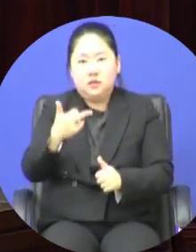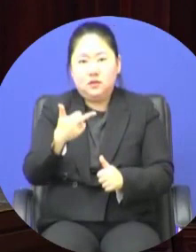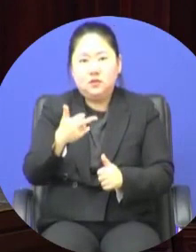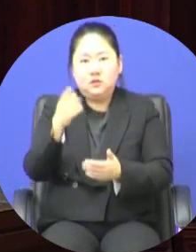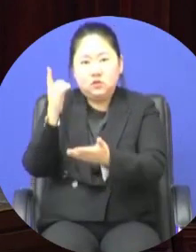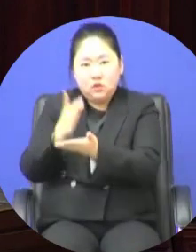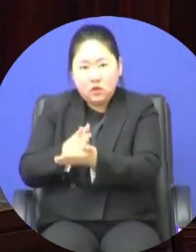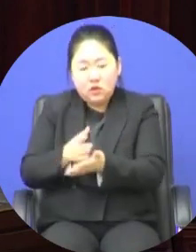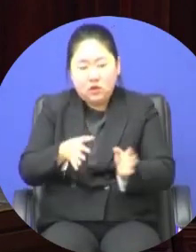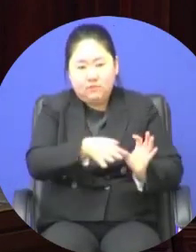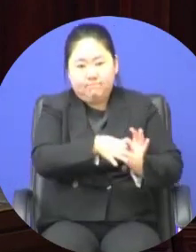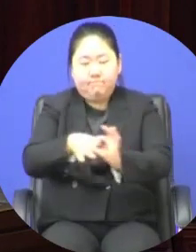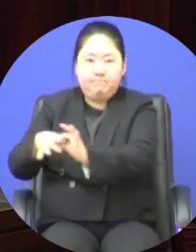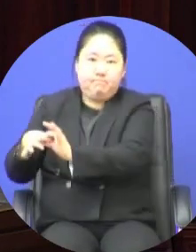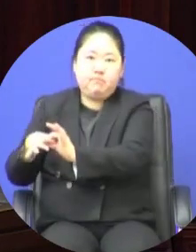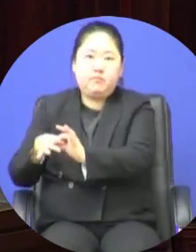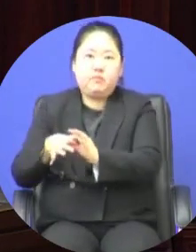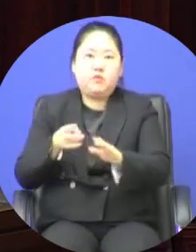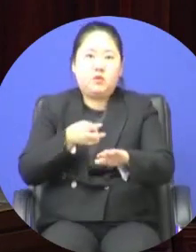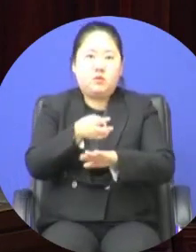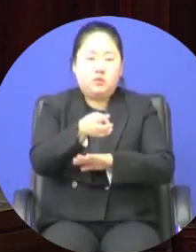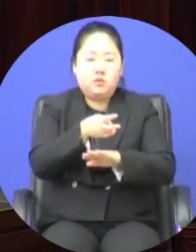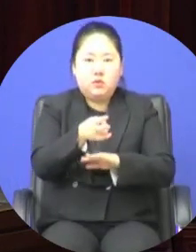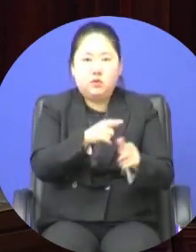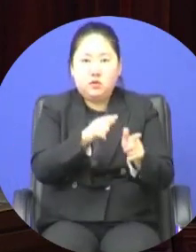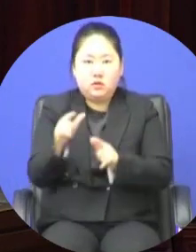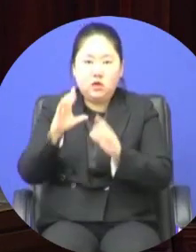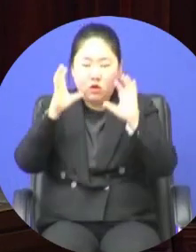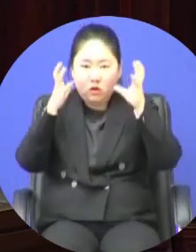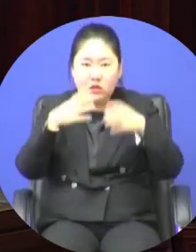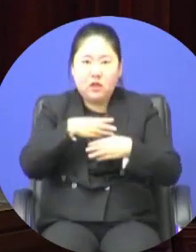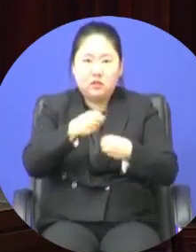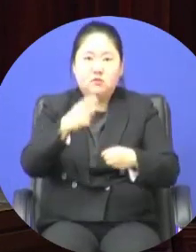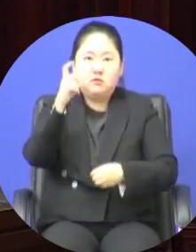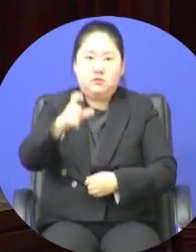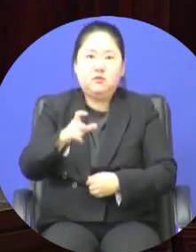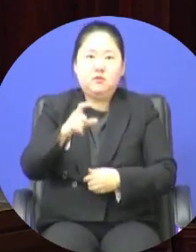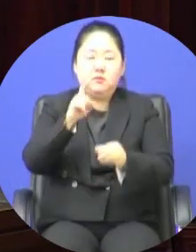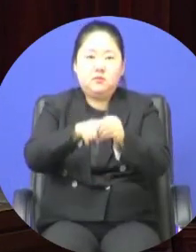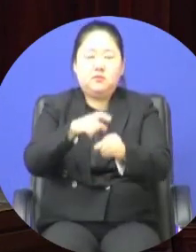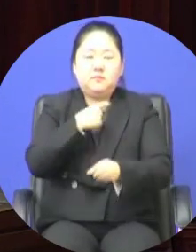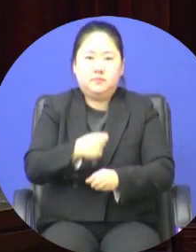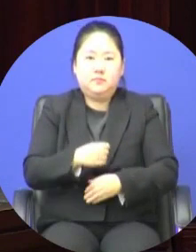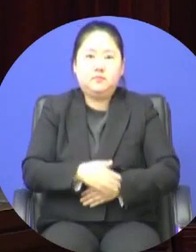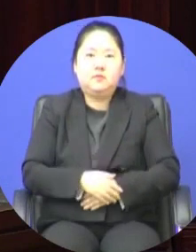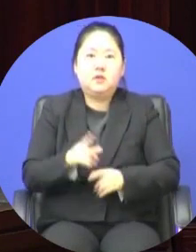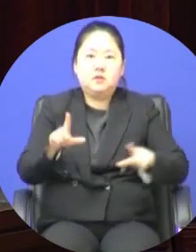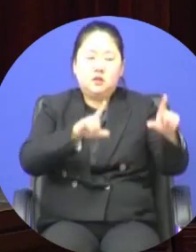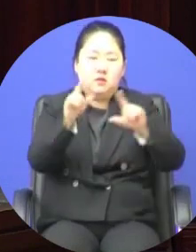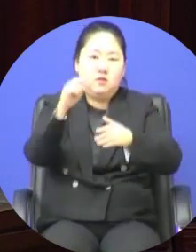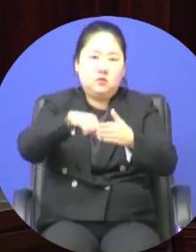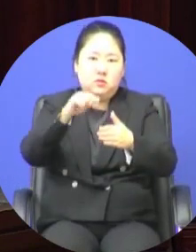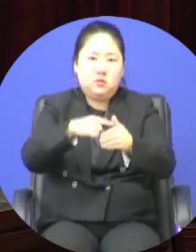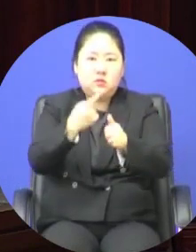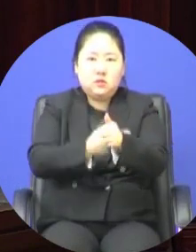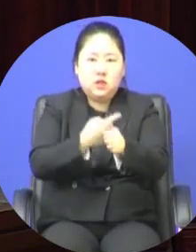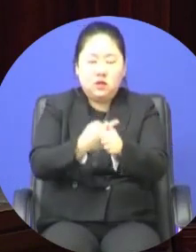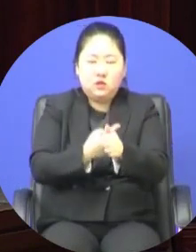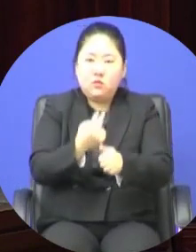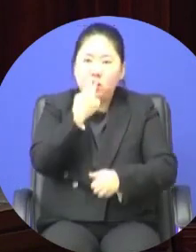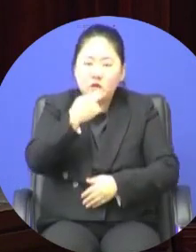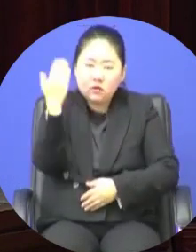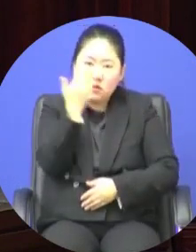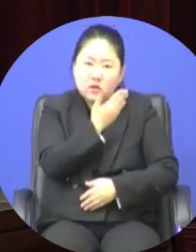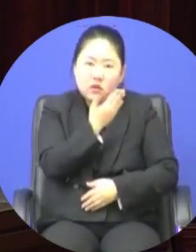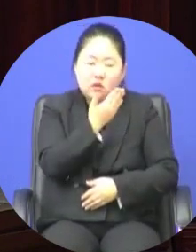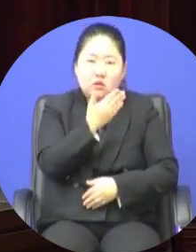확충해 도로의 편리성을 높이고 어린이 안전을 더욱 강화하겠습니다. 생활 속 자원순환 실천 사업과 대기 환경